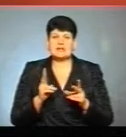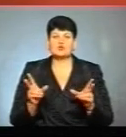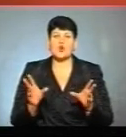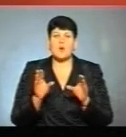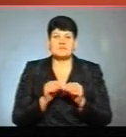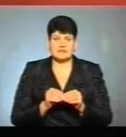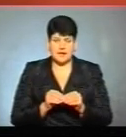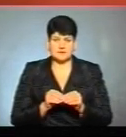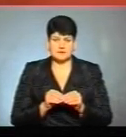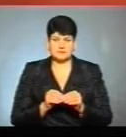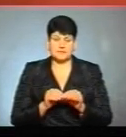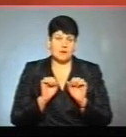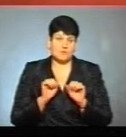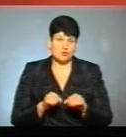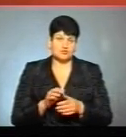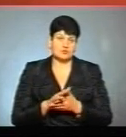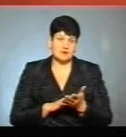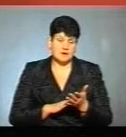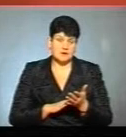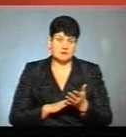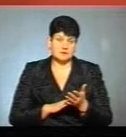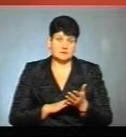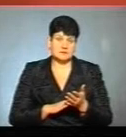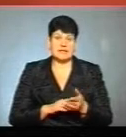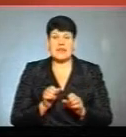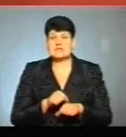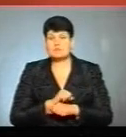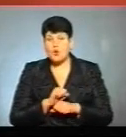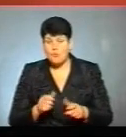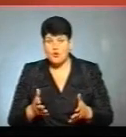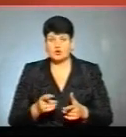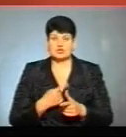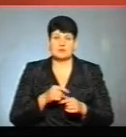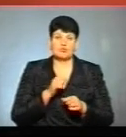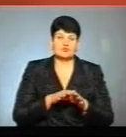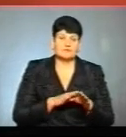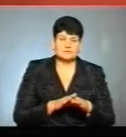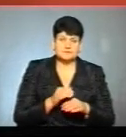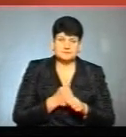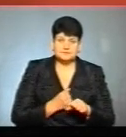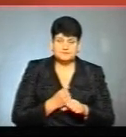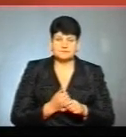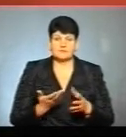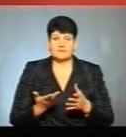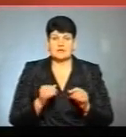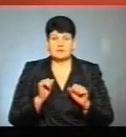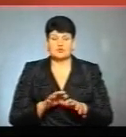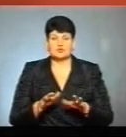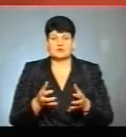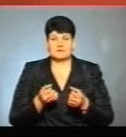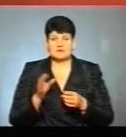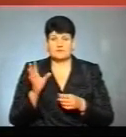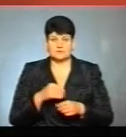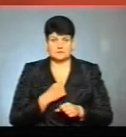об'єднати, можуть і далі, так, чи не бути спроможними, чи не справитися, чи не змогти отримати, перейняти